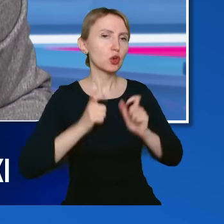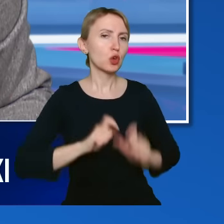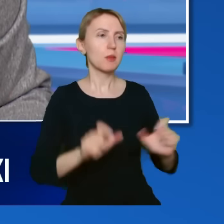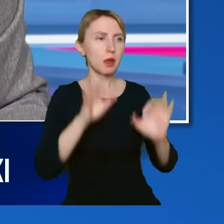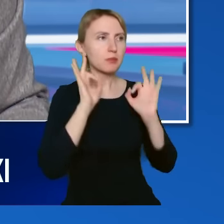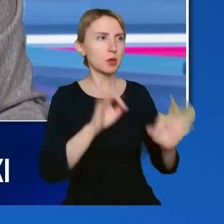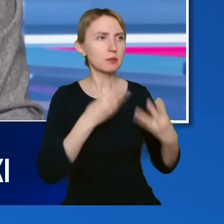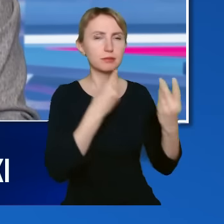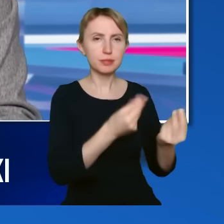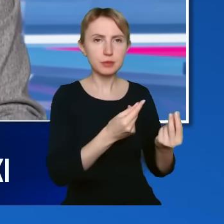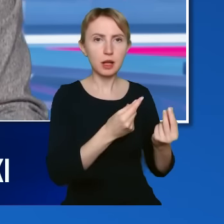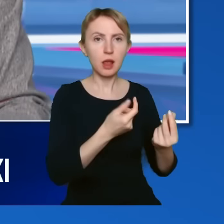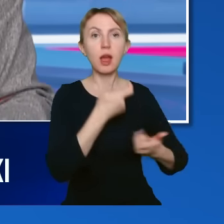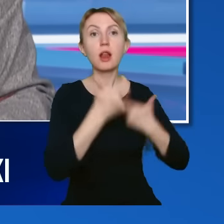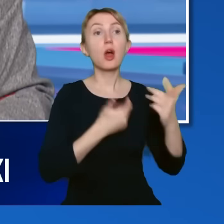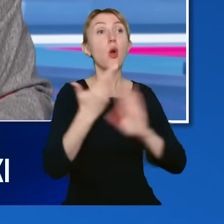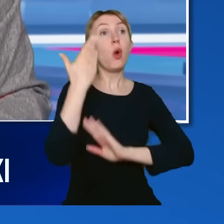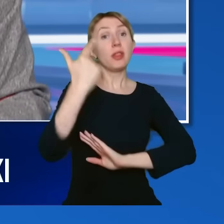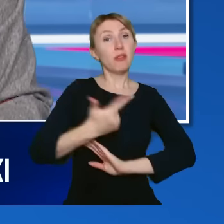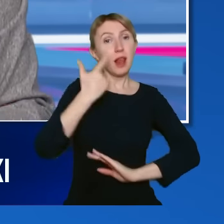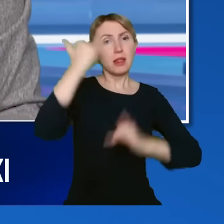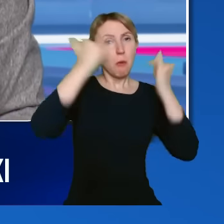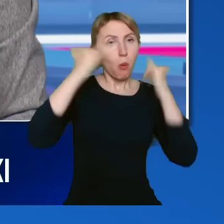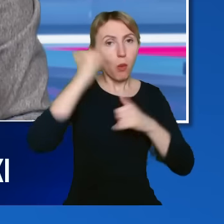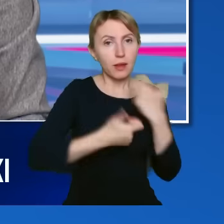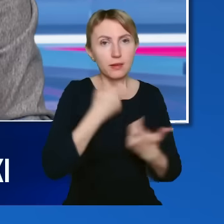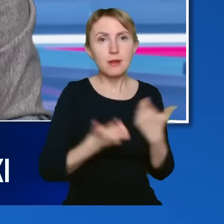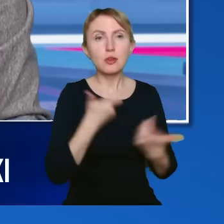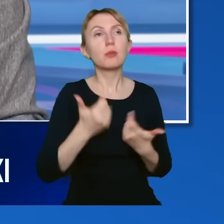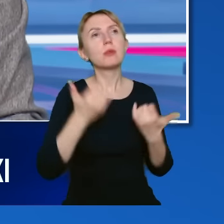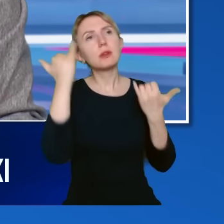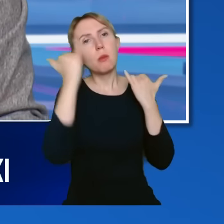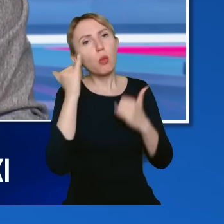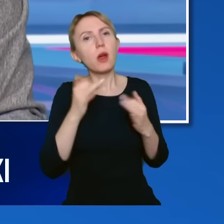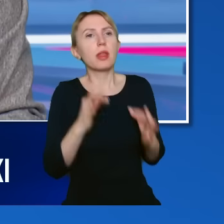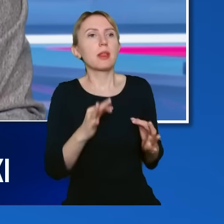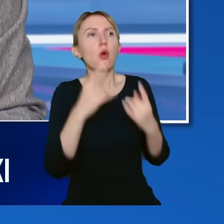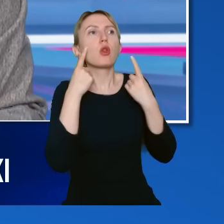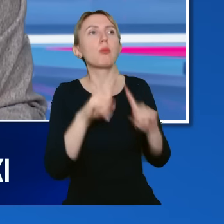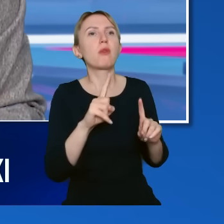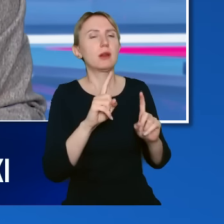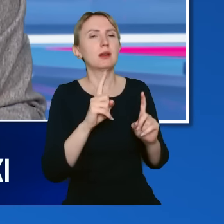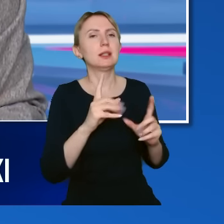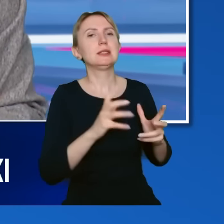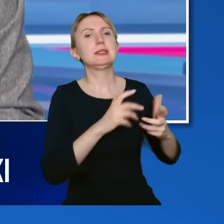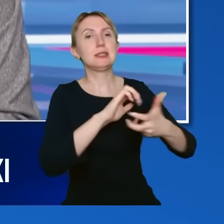Ale popełniono w ostatnich dwóch latach błędy i za te błędy częściowo odpowiada Zjednoczona Prawica, bo ona